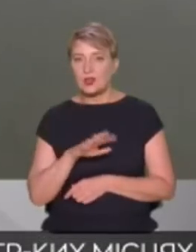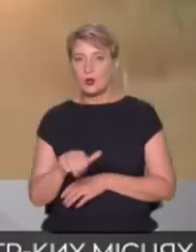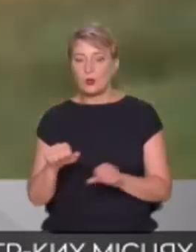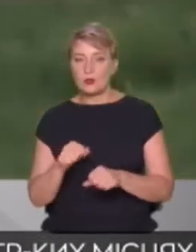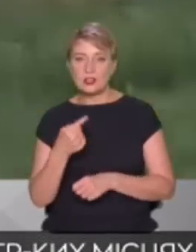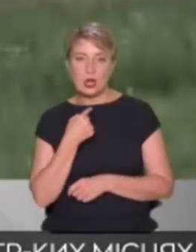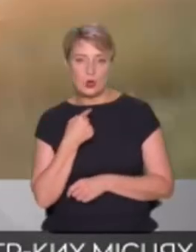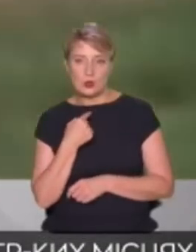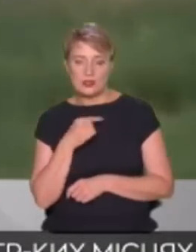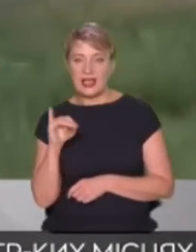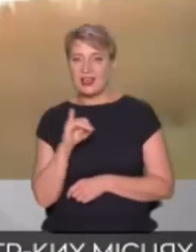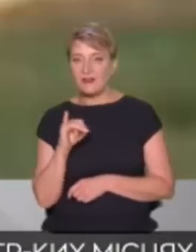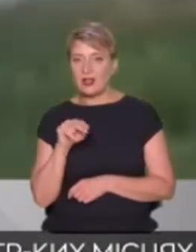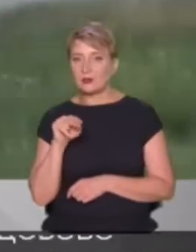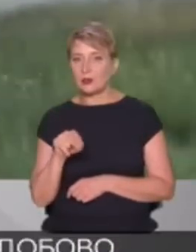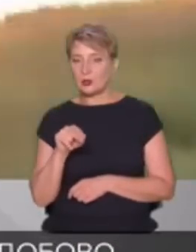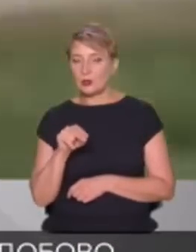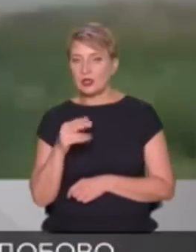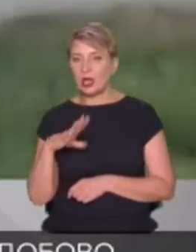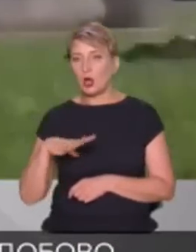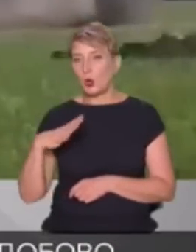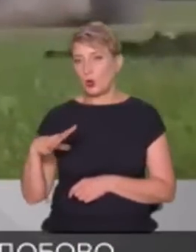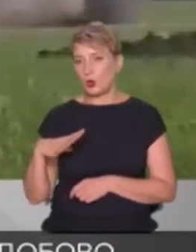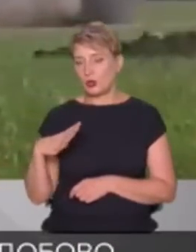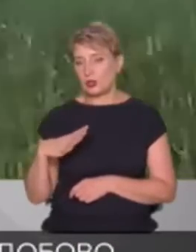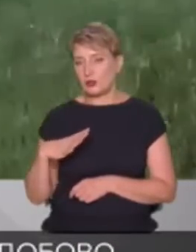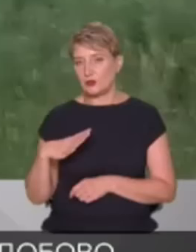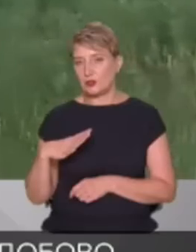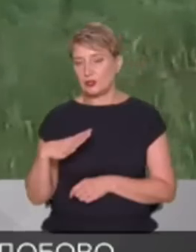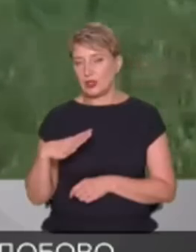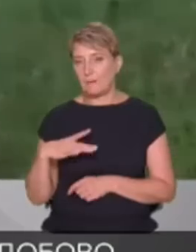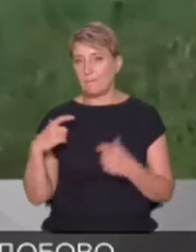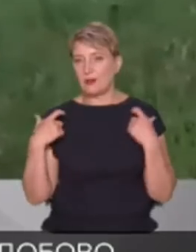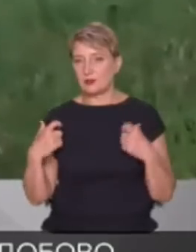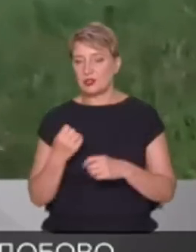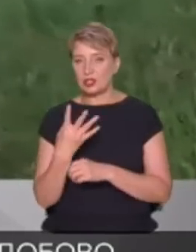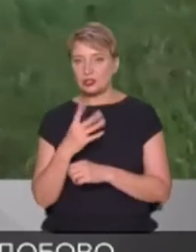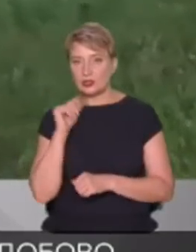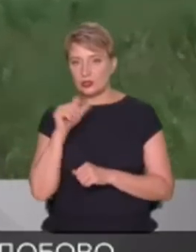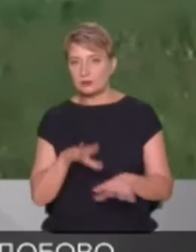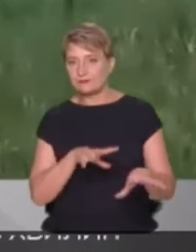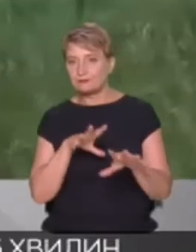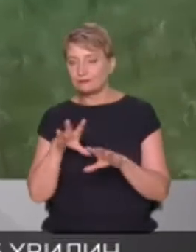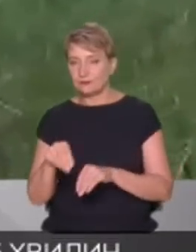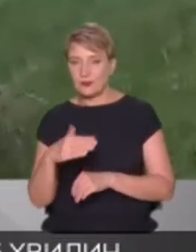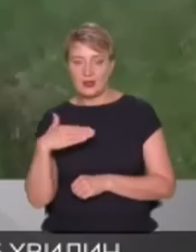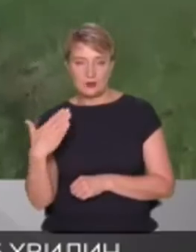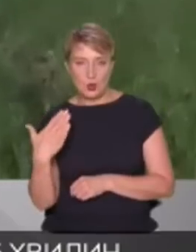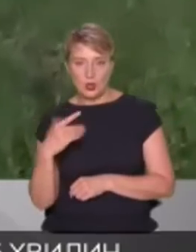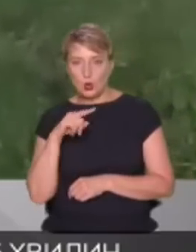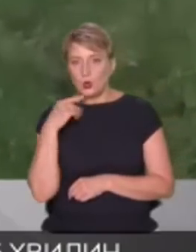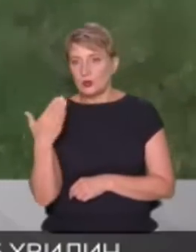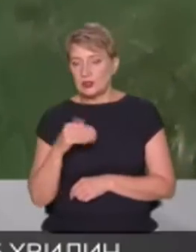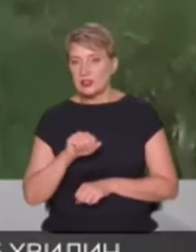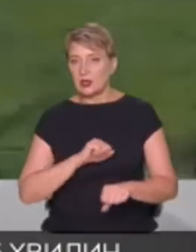Горлівки Іван Приходько Ольга Качура колишня підполковниця МВС 14-го року перейшла на бік окупантів мене командувала